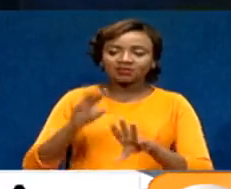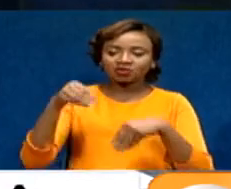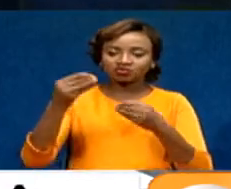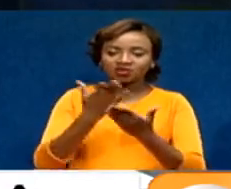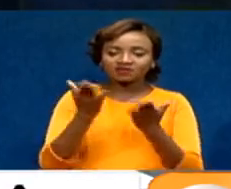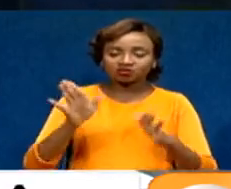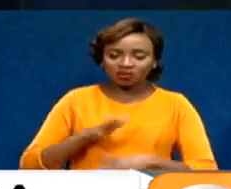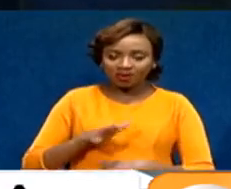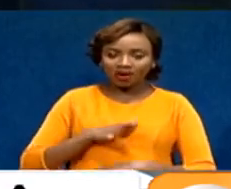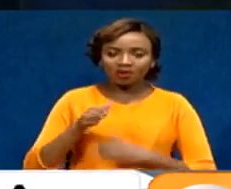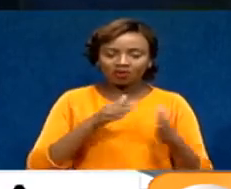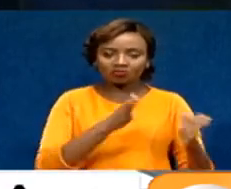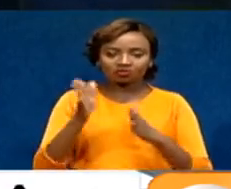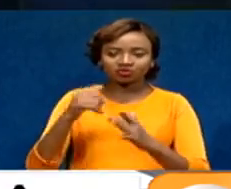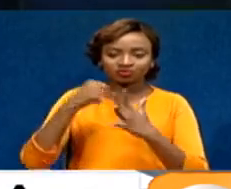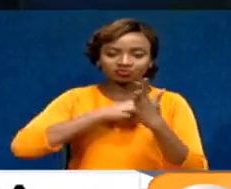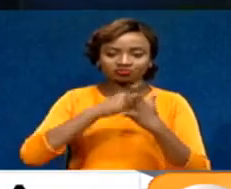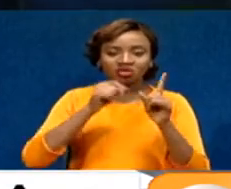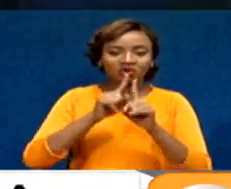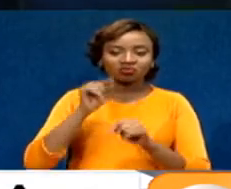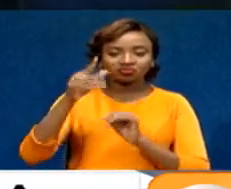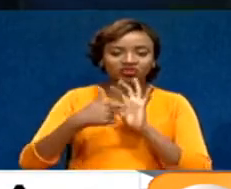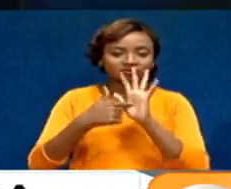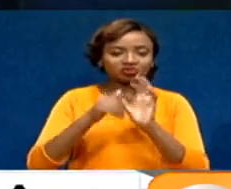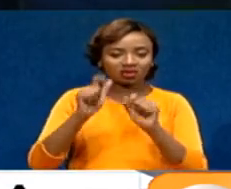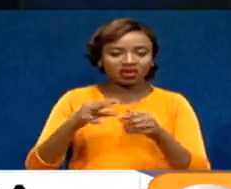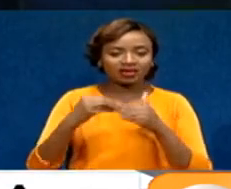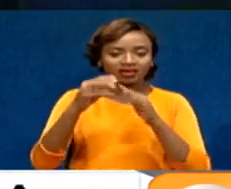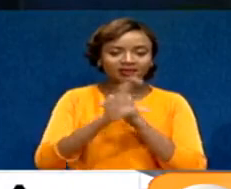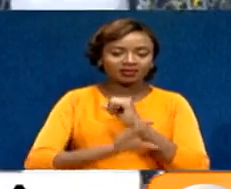umefika. Kulingana nao, Karua ameonyesha uwezo wa kuongoza nchi.